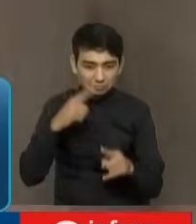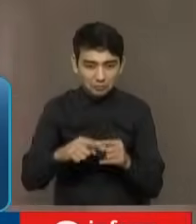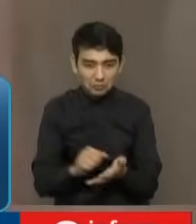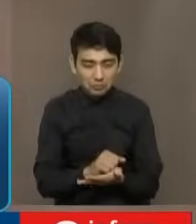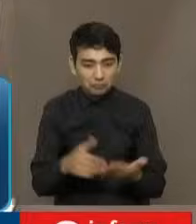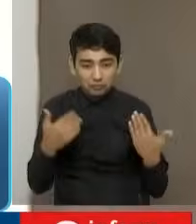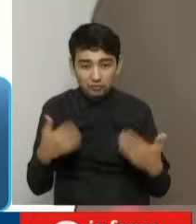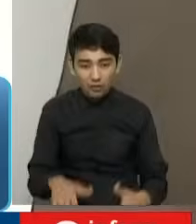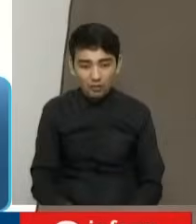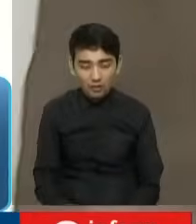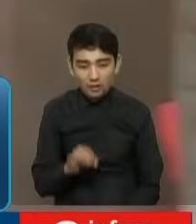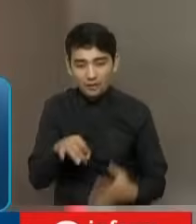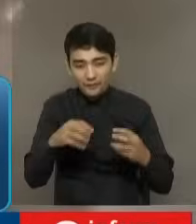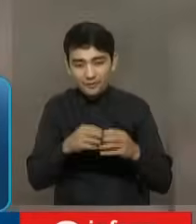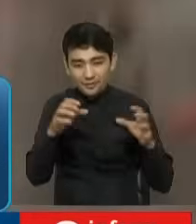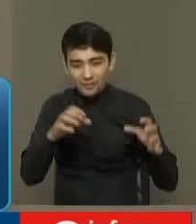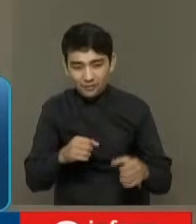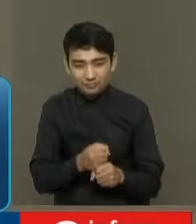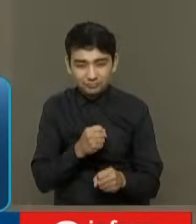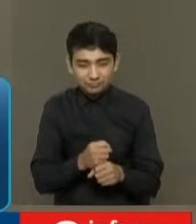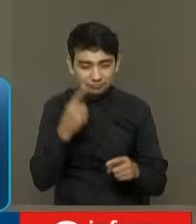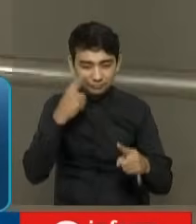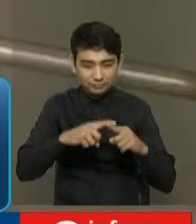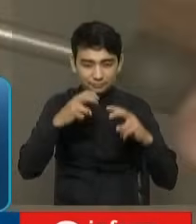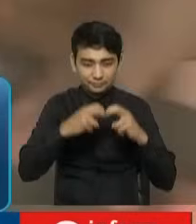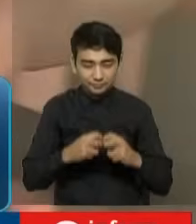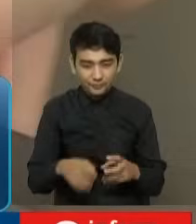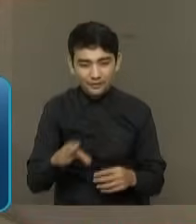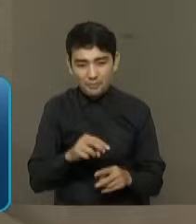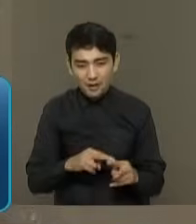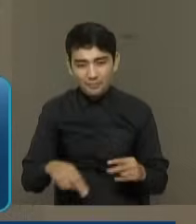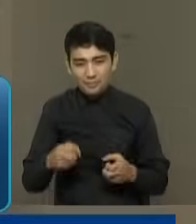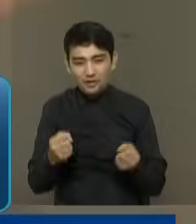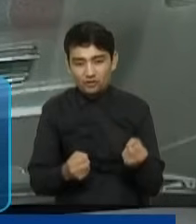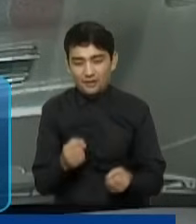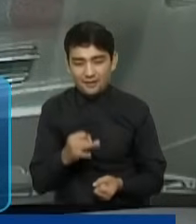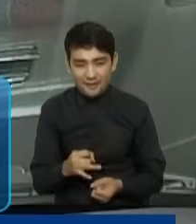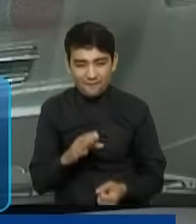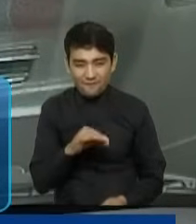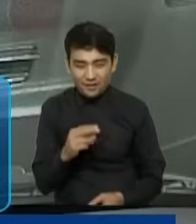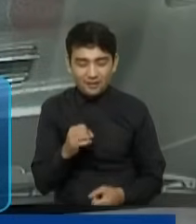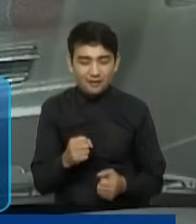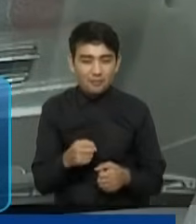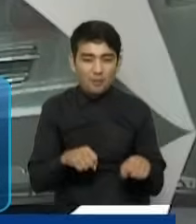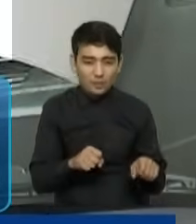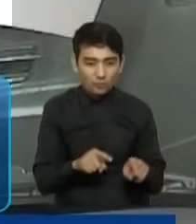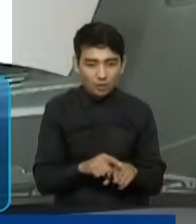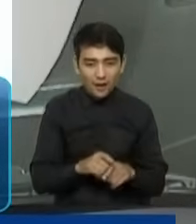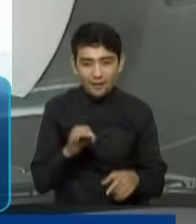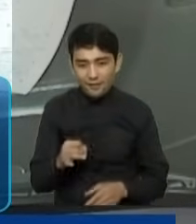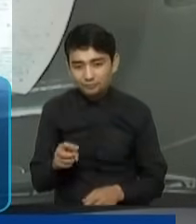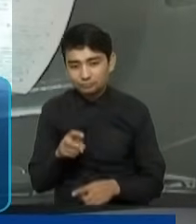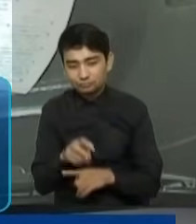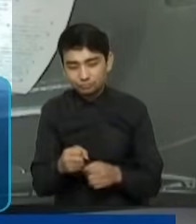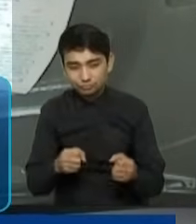В Минтранспорте отмечают, что правила прохождения техосмотра прописаны для всех видов автотранспорта, в том числе и мопедов. А проходить диагностику